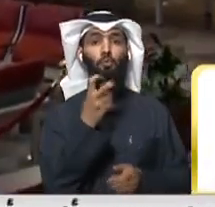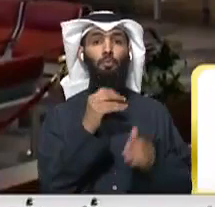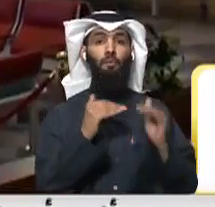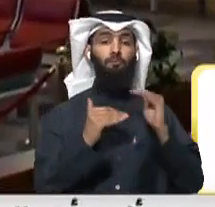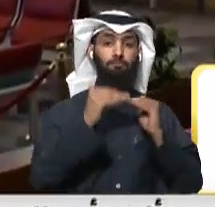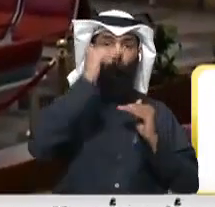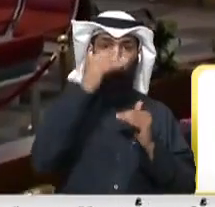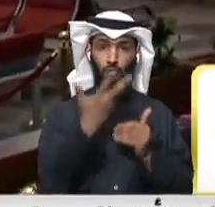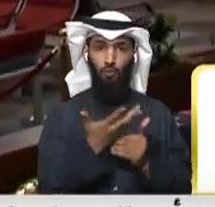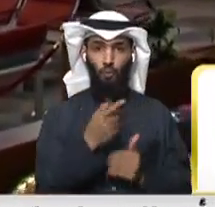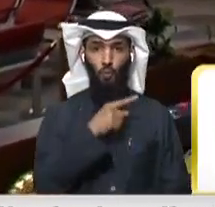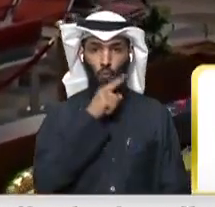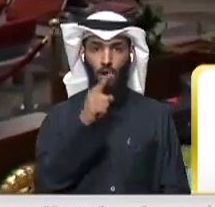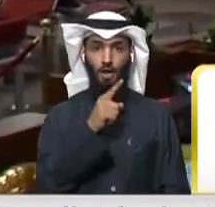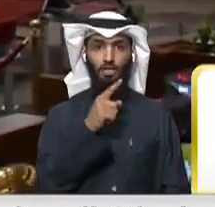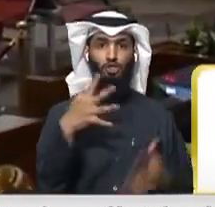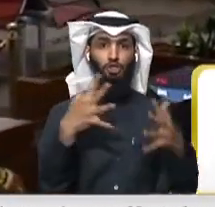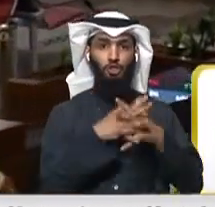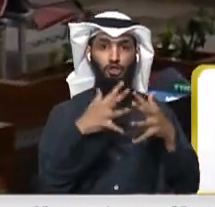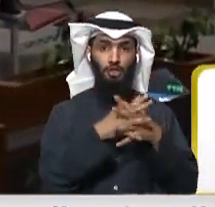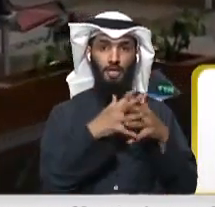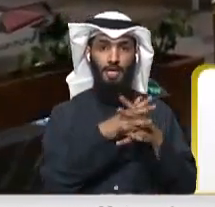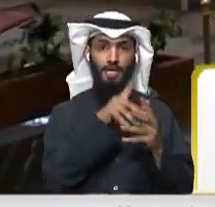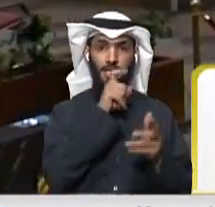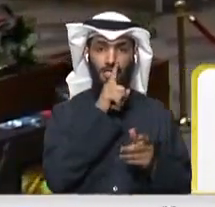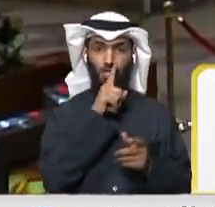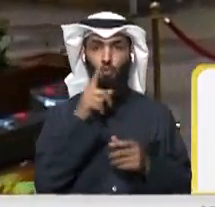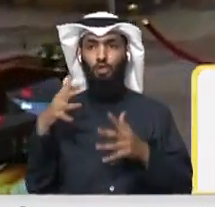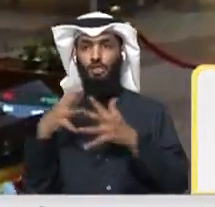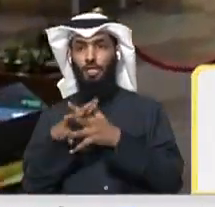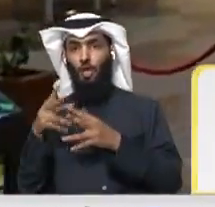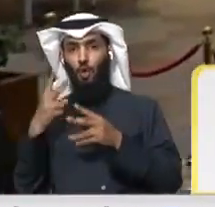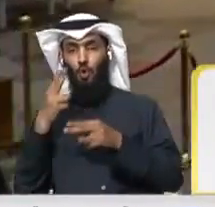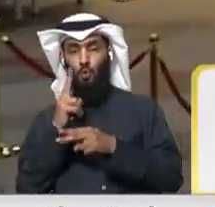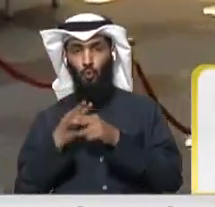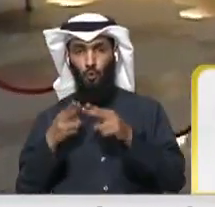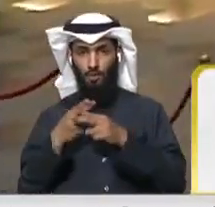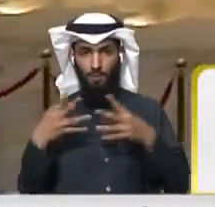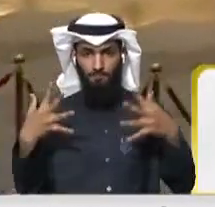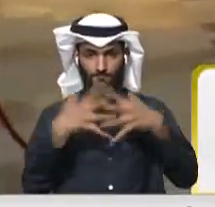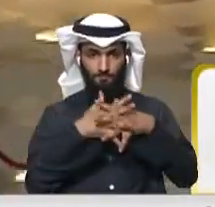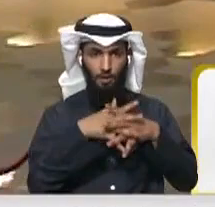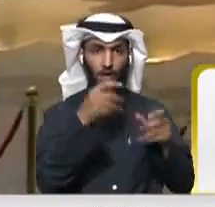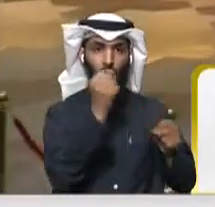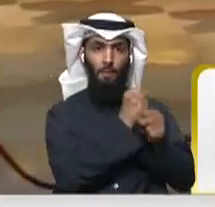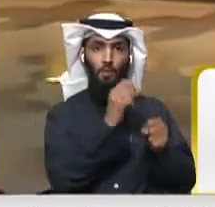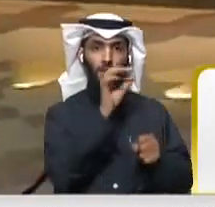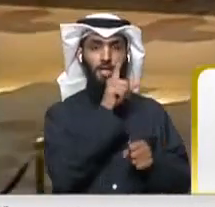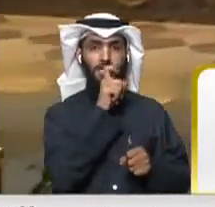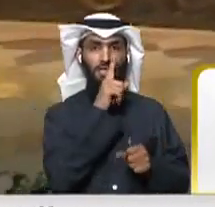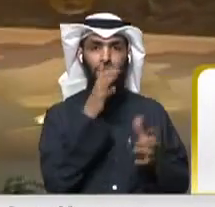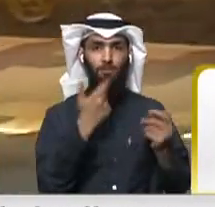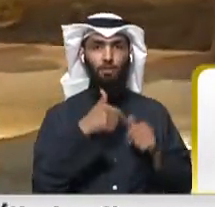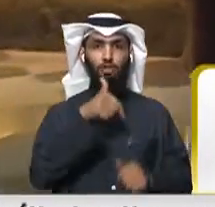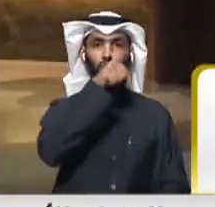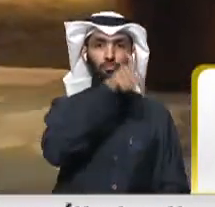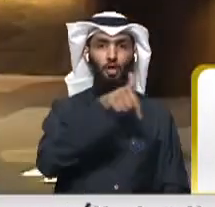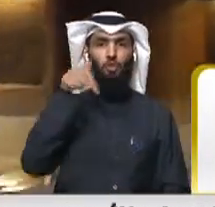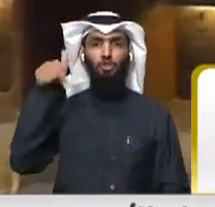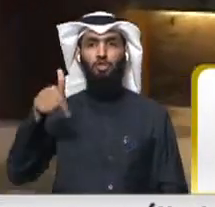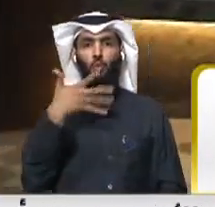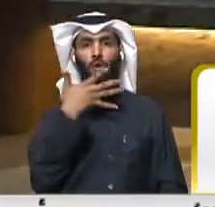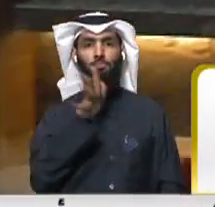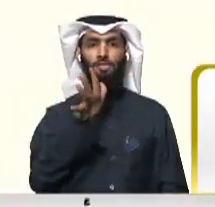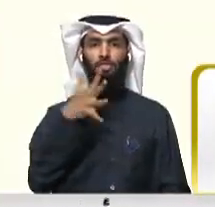فاق عدد الشركات القطريه الكويتيه المشتركه العامله في السوق القطري اكثر من 656